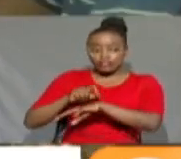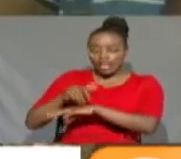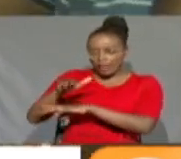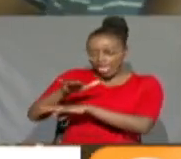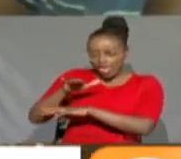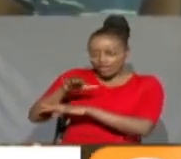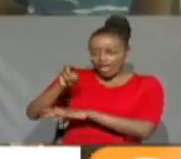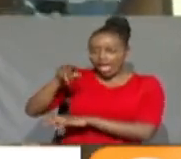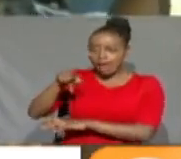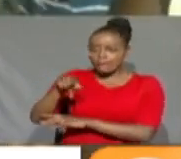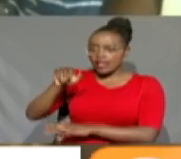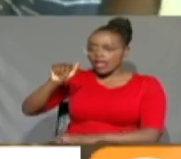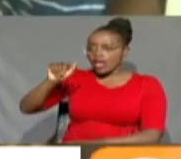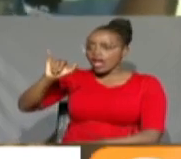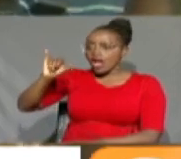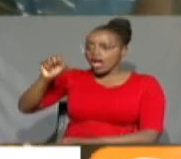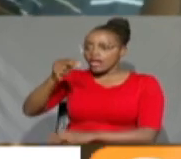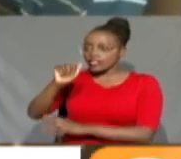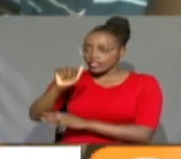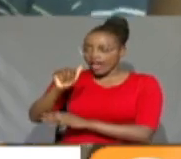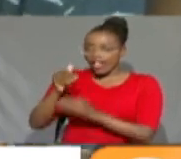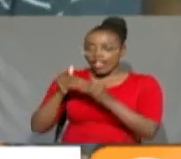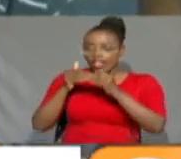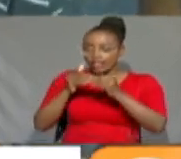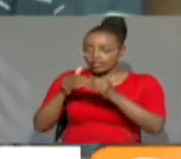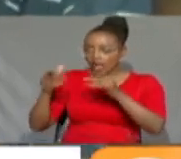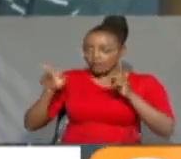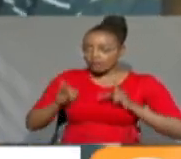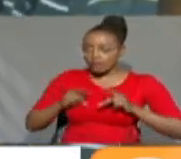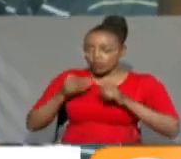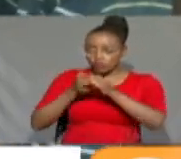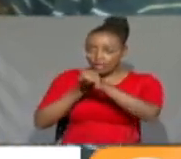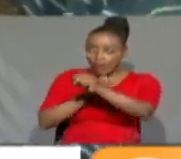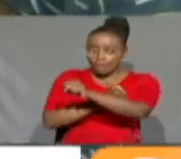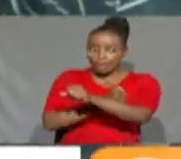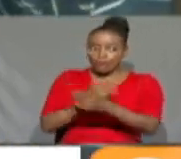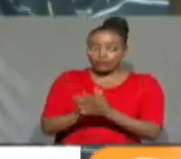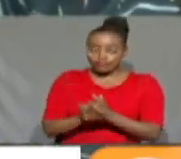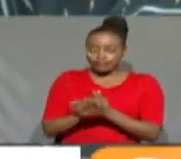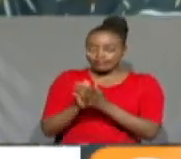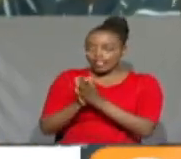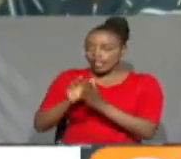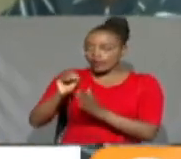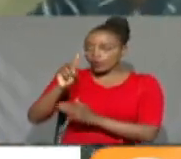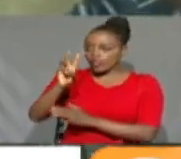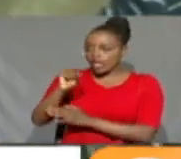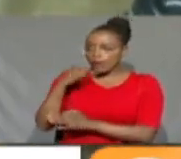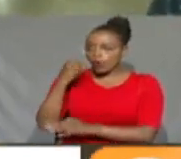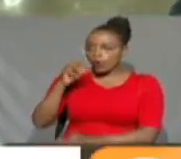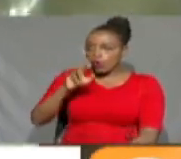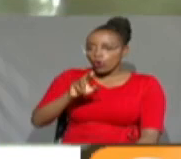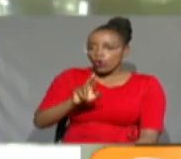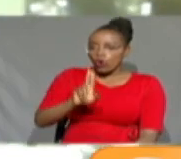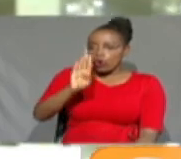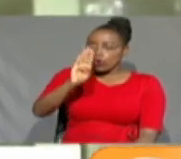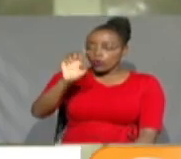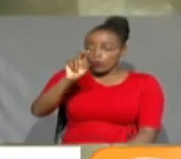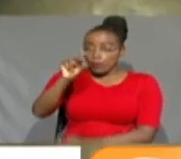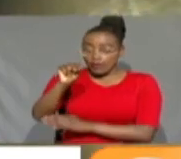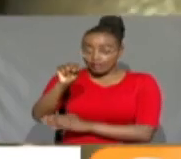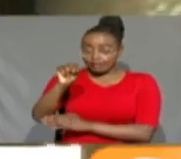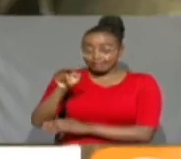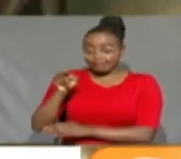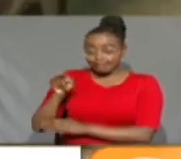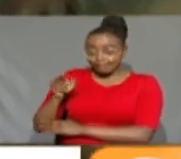hilo Aisha Jumwa aliongoza kundi la wafuasi wake nyumbani kwake mgombea wa chama cha ODM Ruben Katana.